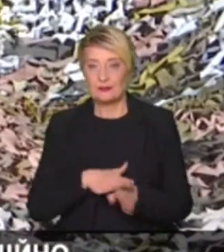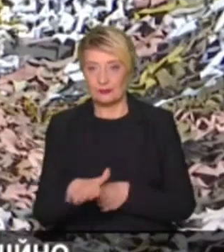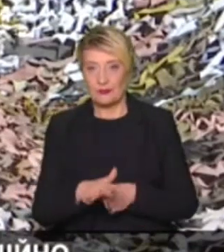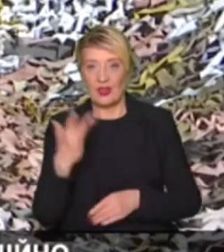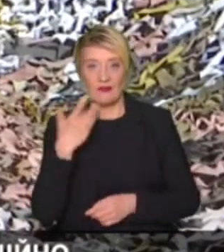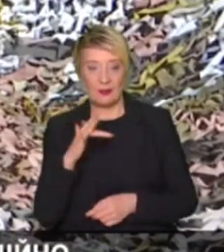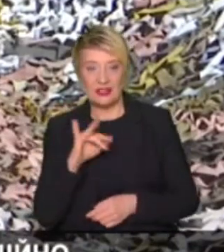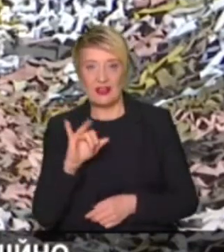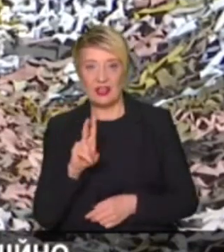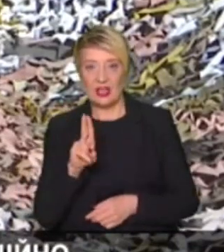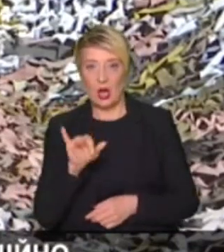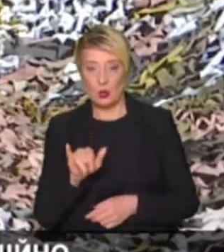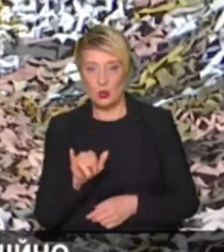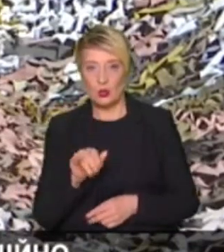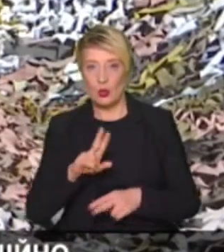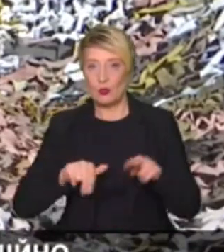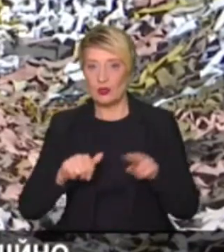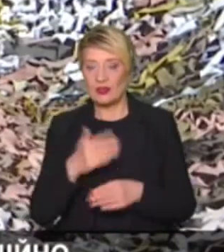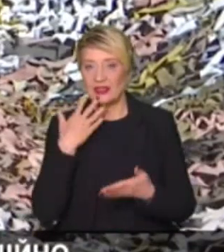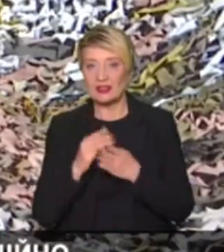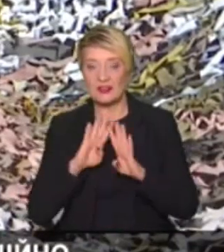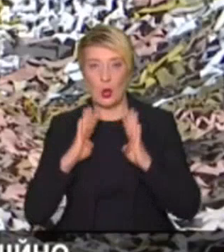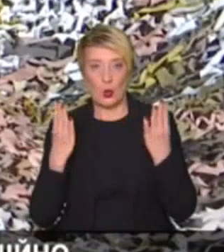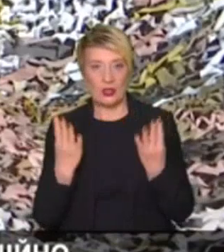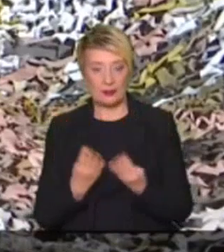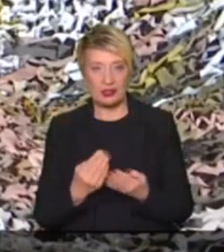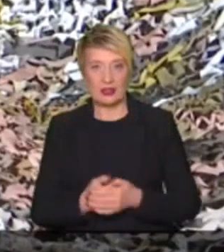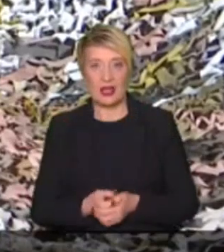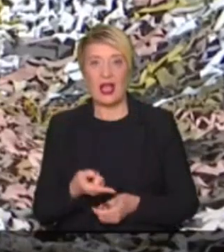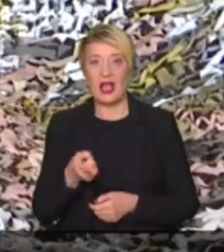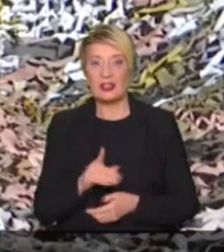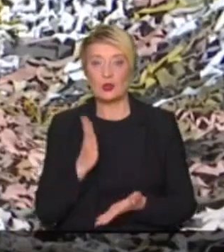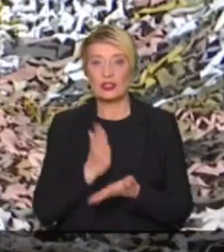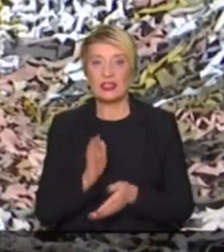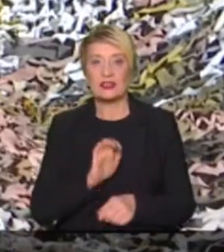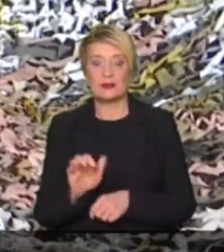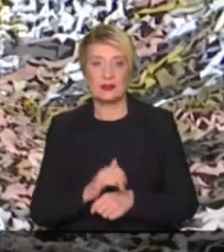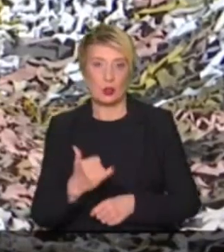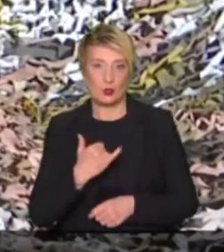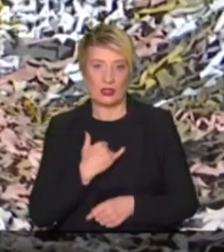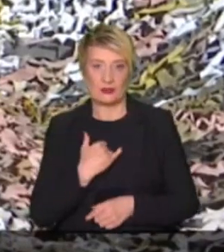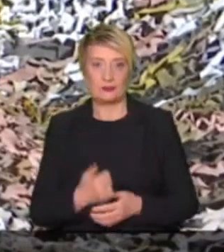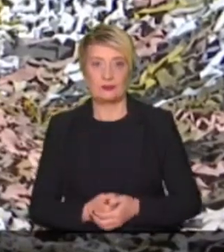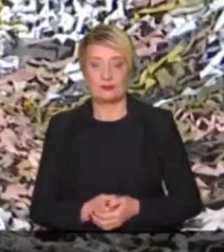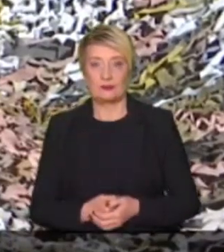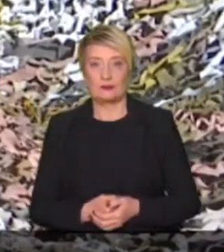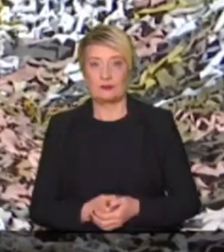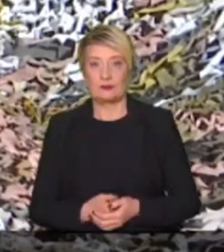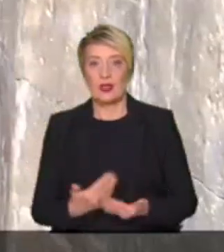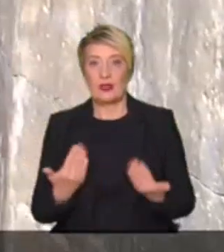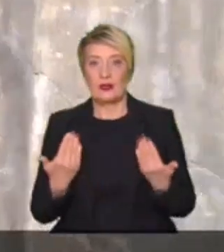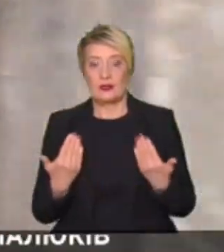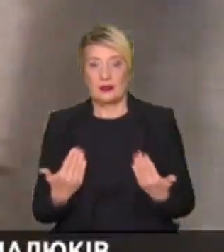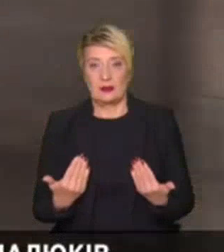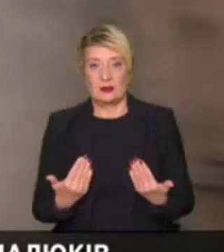вони будували для своїх укріплень, блокпостів, а також є виробництво і у нас. Ну, а назва така сучасна – це